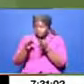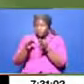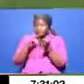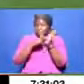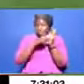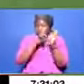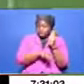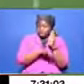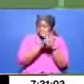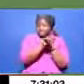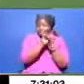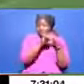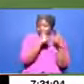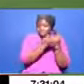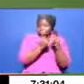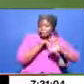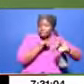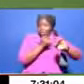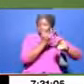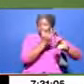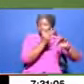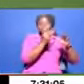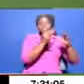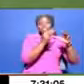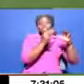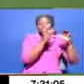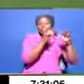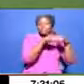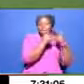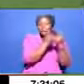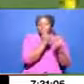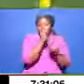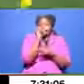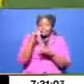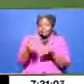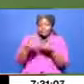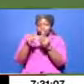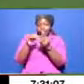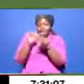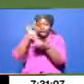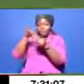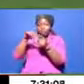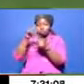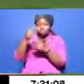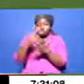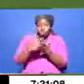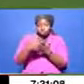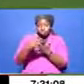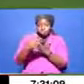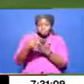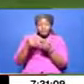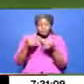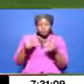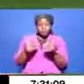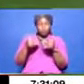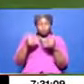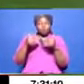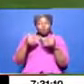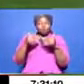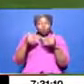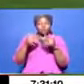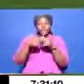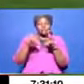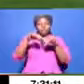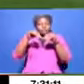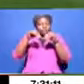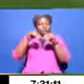timu tatu pekee. Aidha Kenya ilipewa muda wa hadi majuma mawili kabla ya kuanza kwa mechi hizo za kufuzu kutimiza masharti